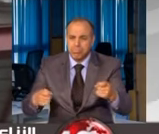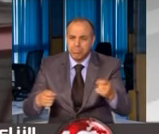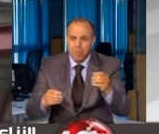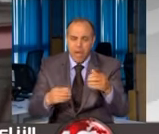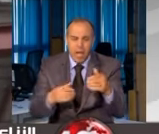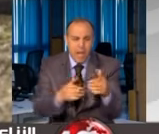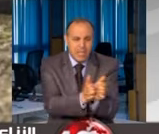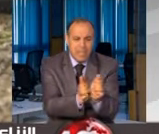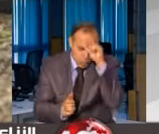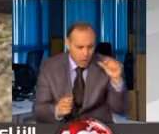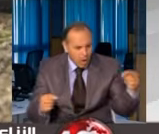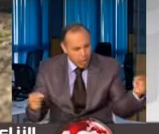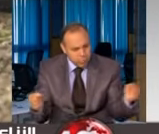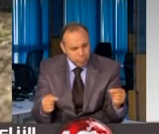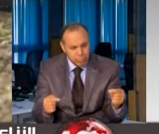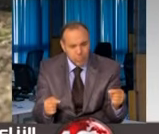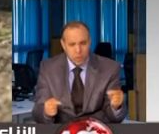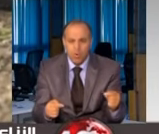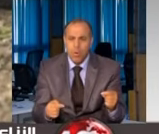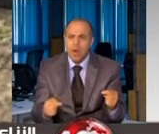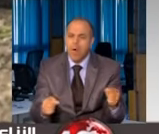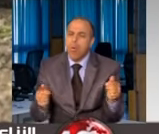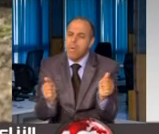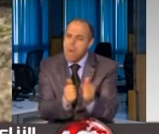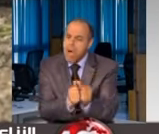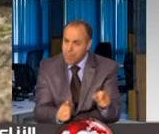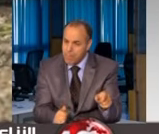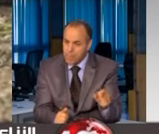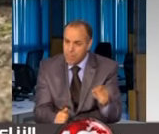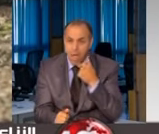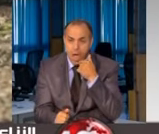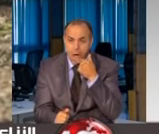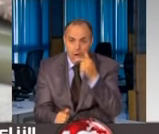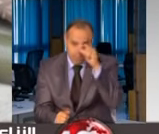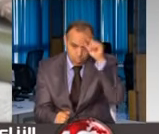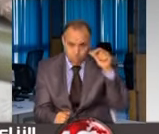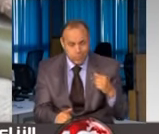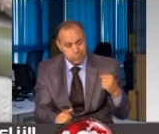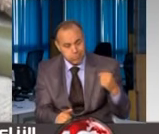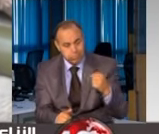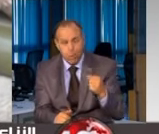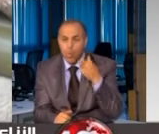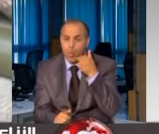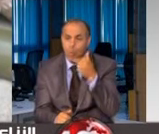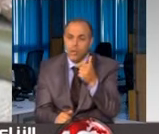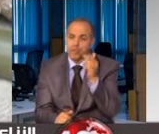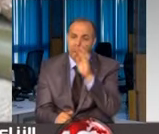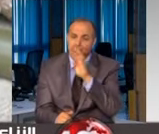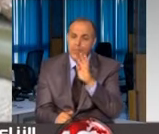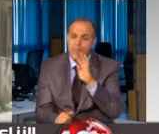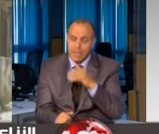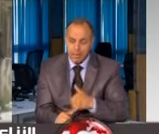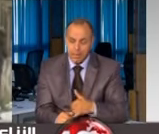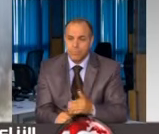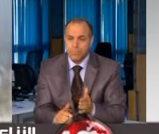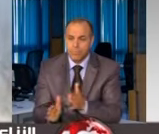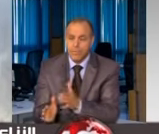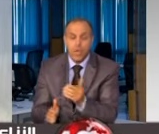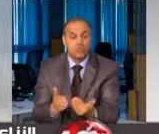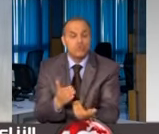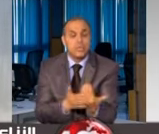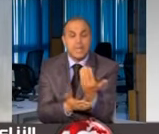القبائل والحوثيين والقوات الموالية لهم بعد أن دفع الحوثيون بتعزيزات كبيرة إلى شمال البلاد. وفي